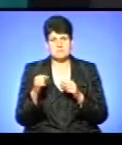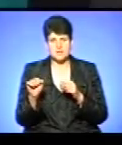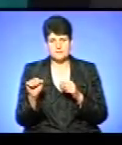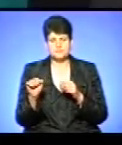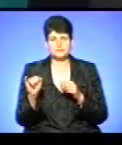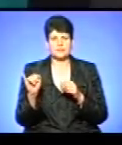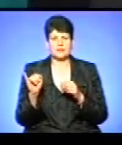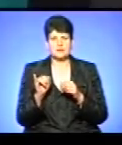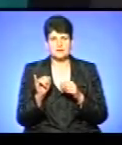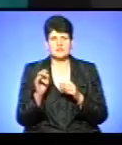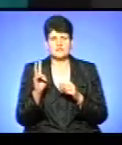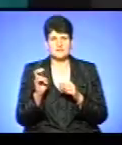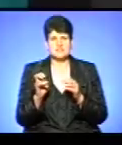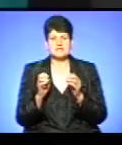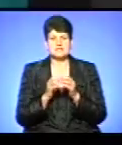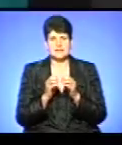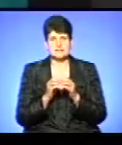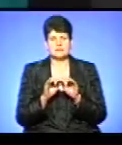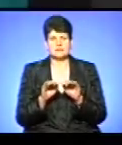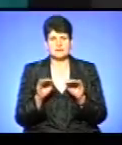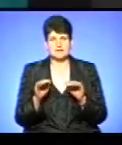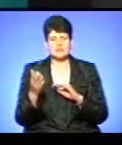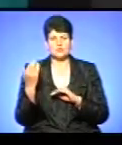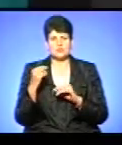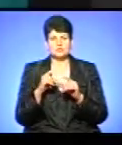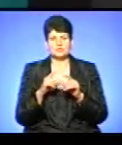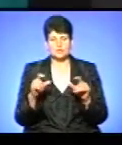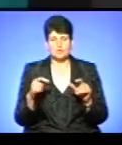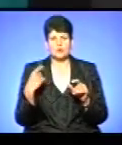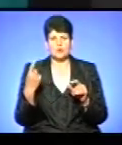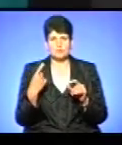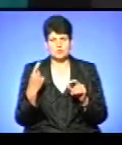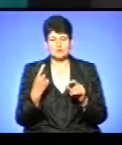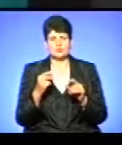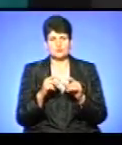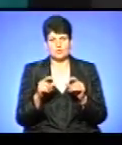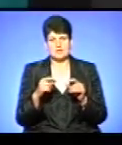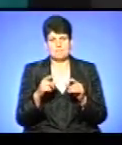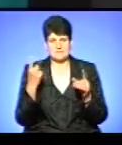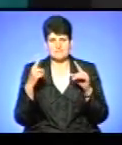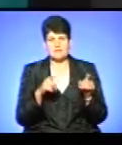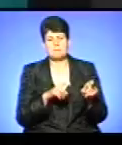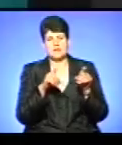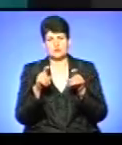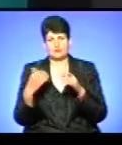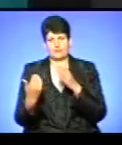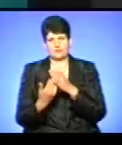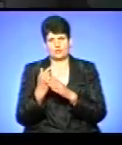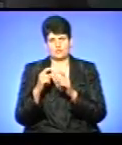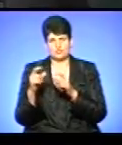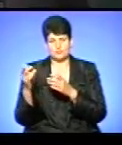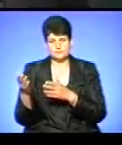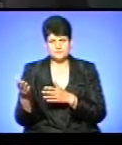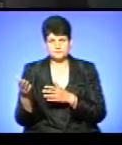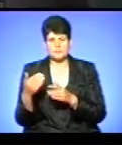І 210 учнів з колишньої школи, обласної експериментальної школи мистецтв, перейшло в новостворений заклад.